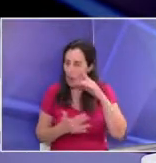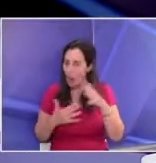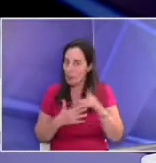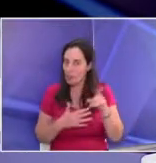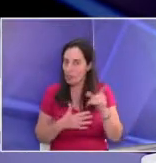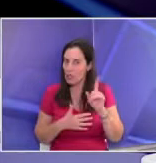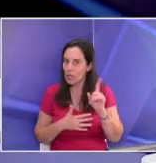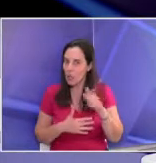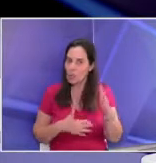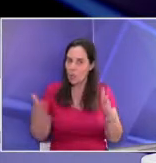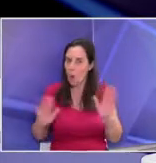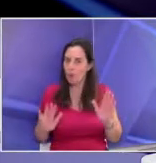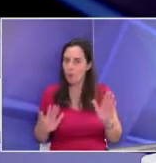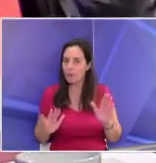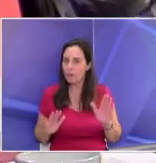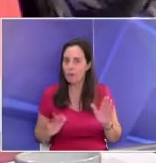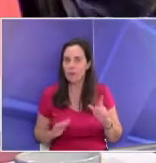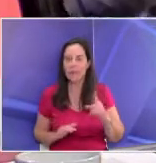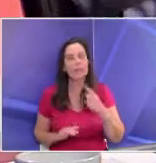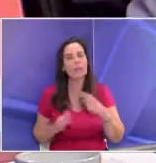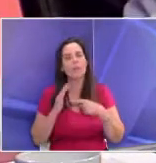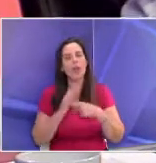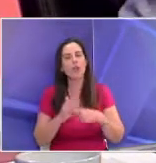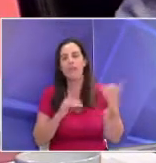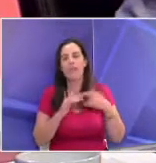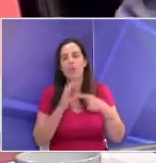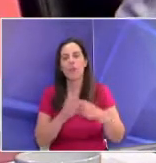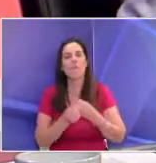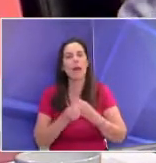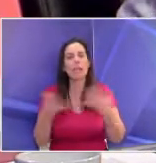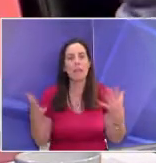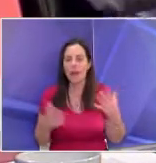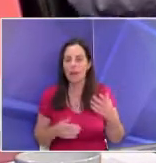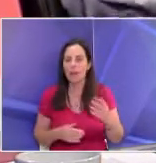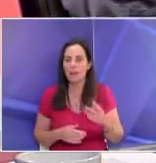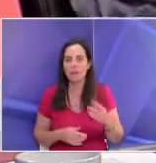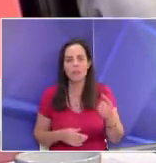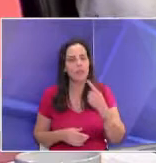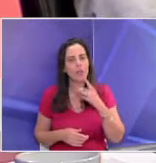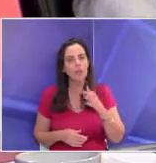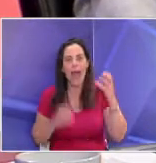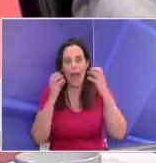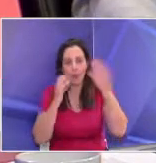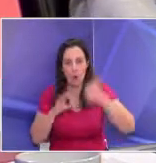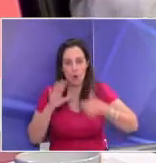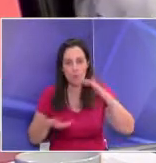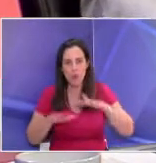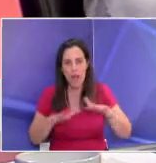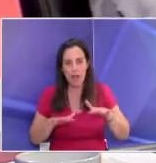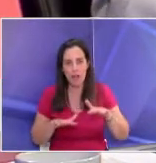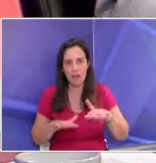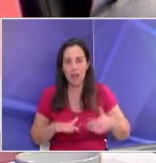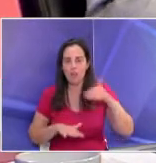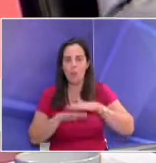שהביקורת שלה היא לא שמאל-ימין. לא, לא, תראה, היא נתנה למשל את הדוגמה המדהימה בעיניי, שאני לא חשבתי עליה. כשרבין היה ראש ממשלה,